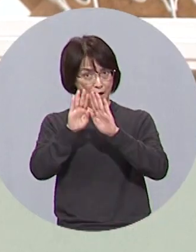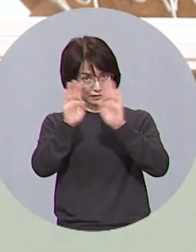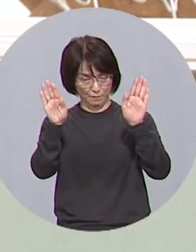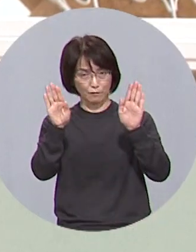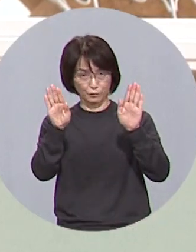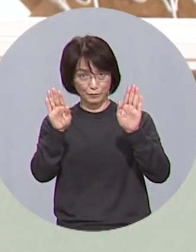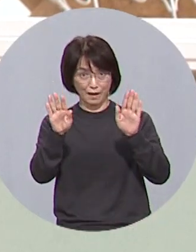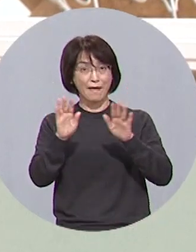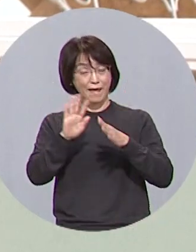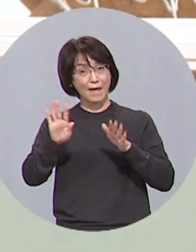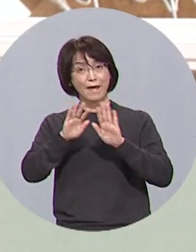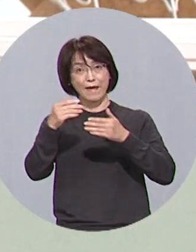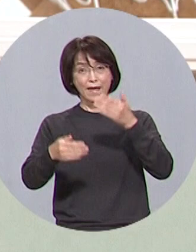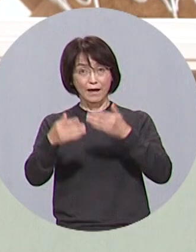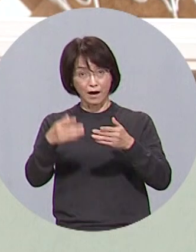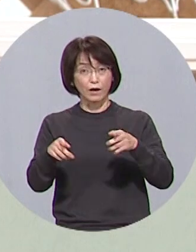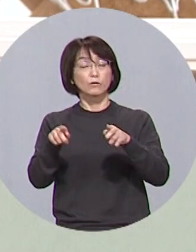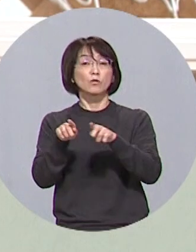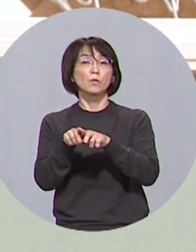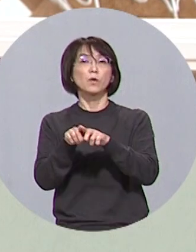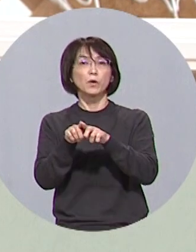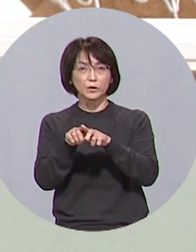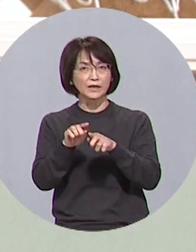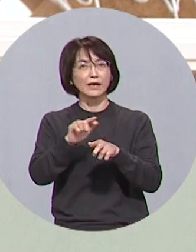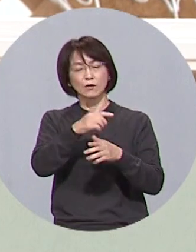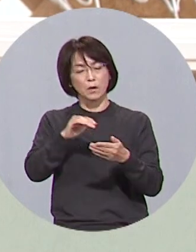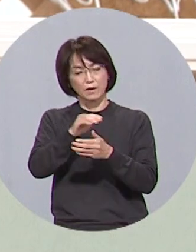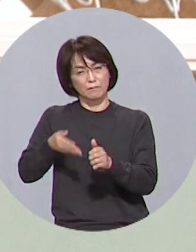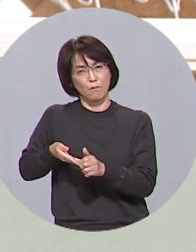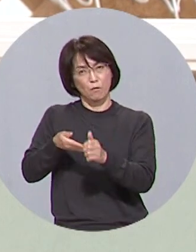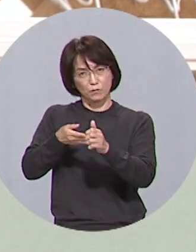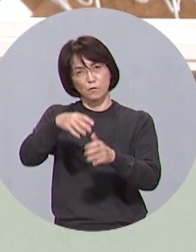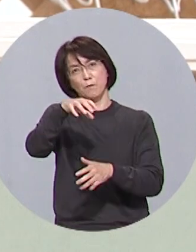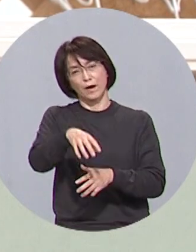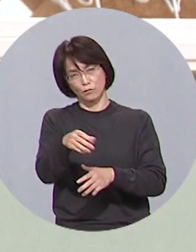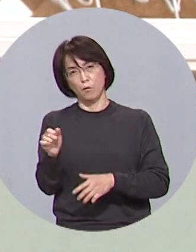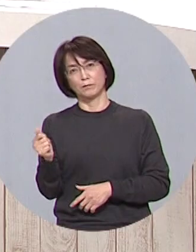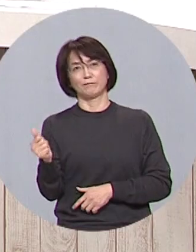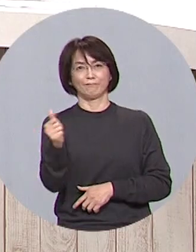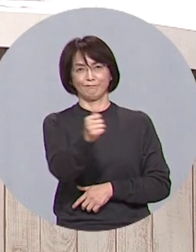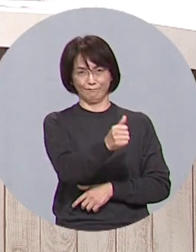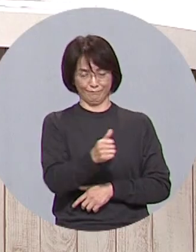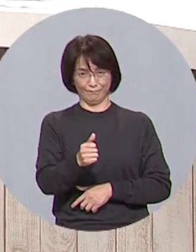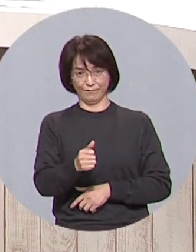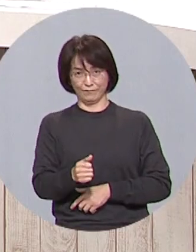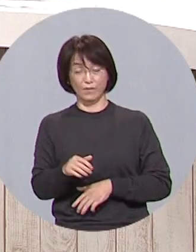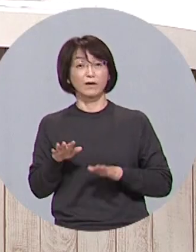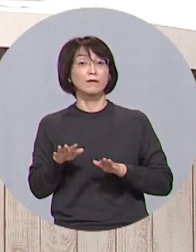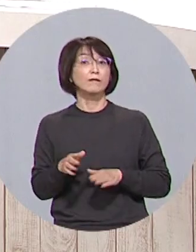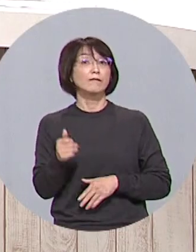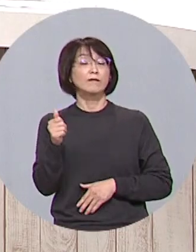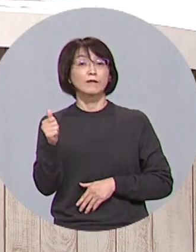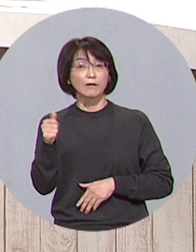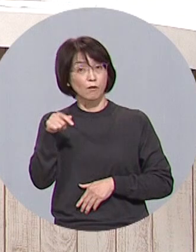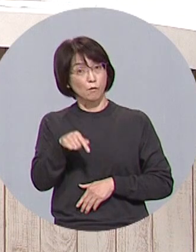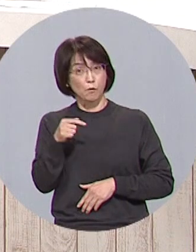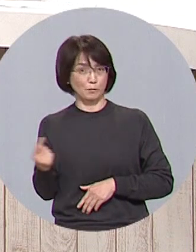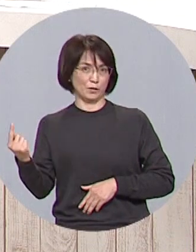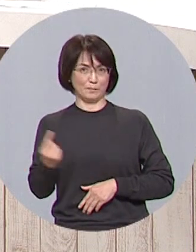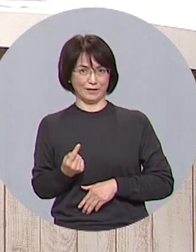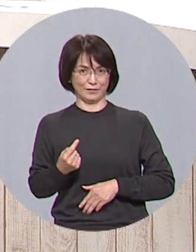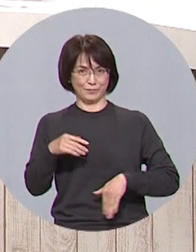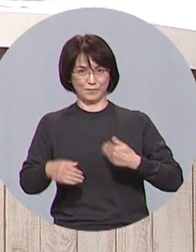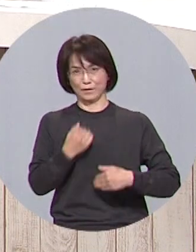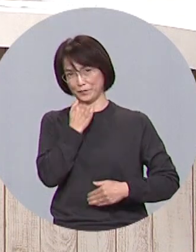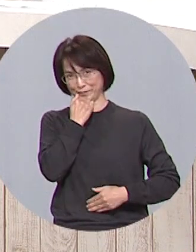ということで、うん、映画と一緒に埼玉をもっと推したくなるスポットを巡ります。花輪さんはスタジオにも登場しますので皆さん